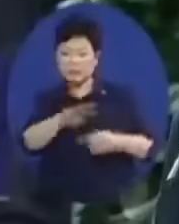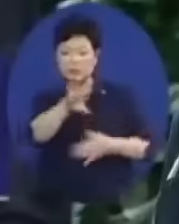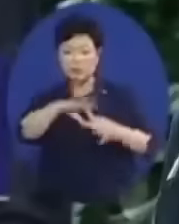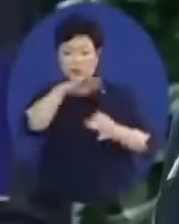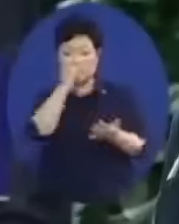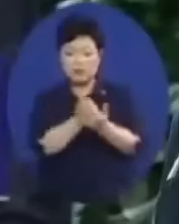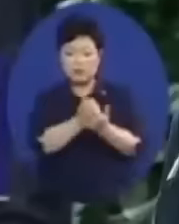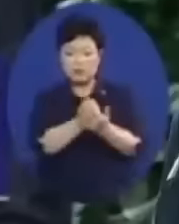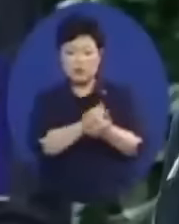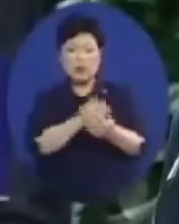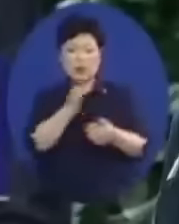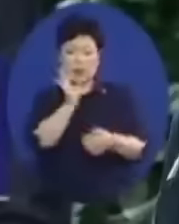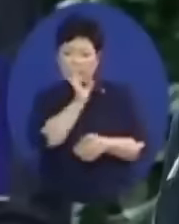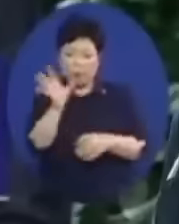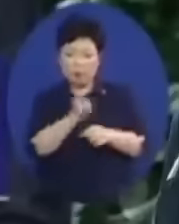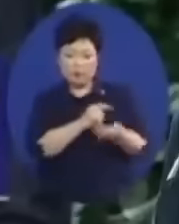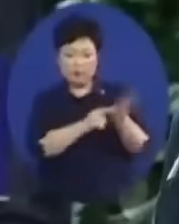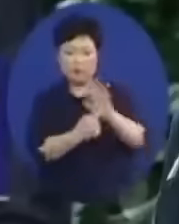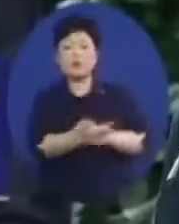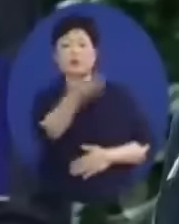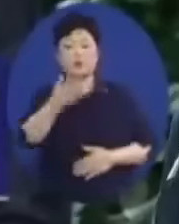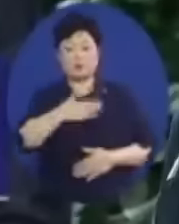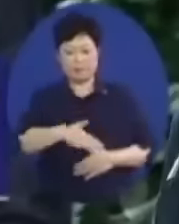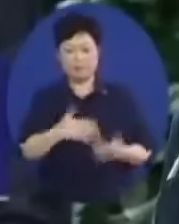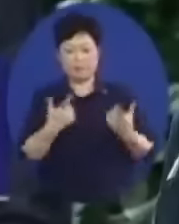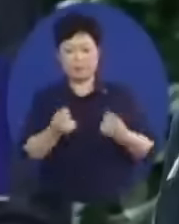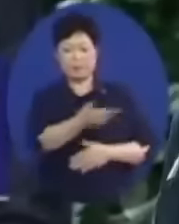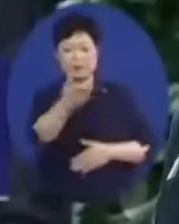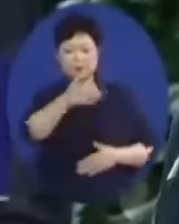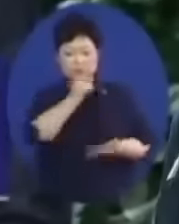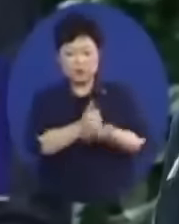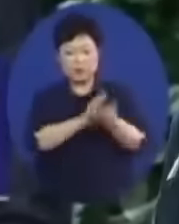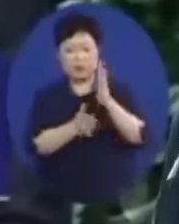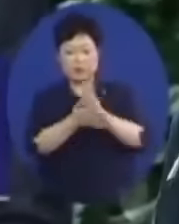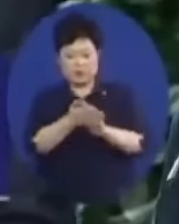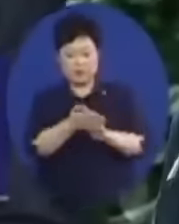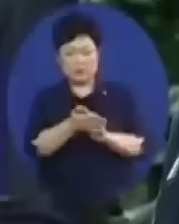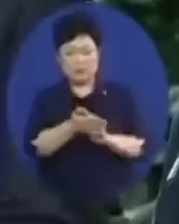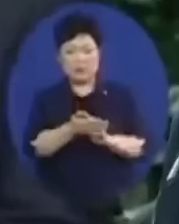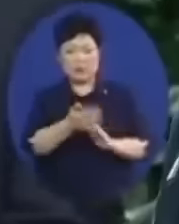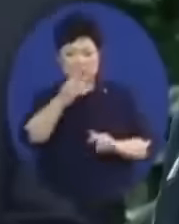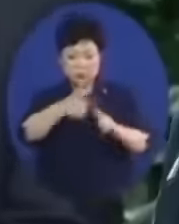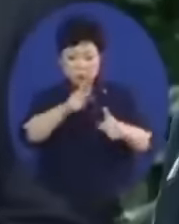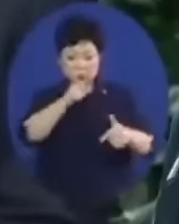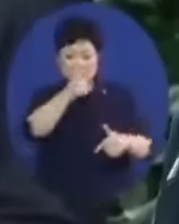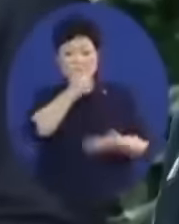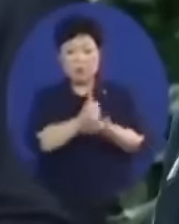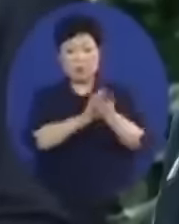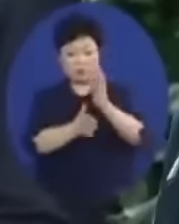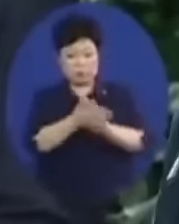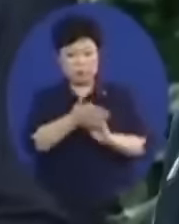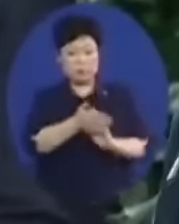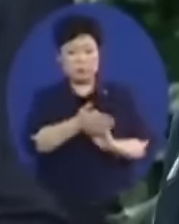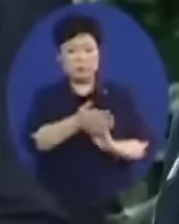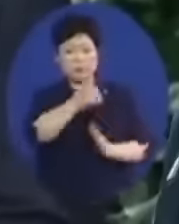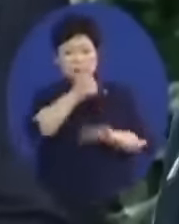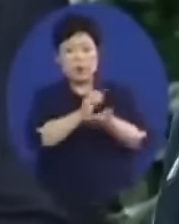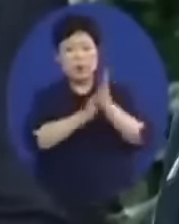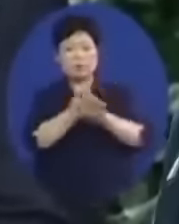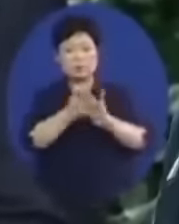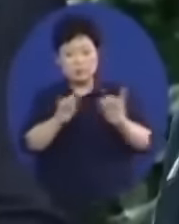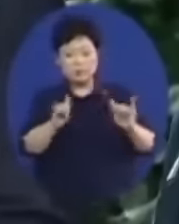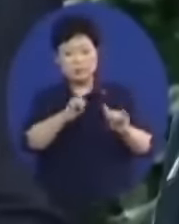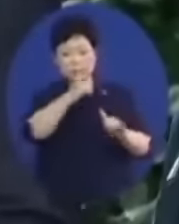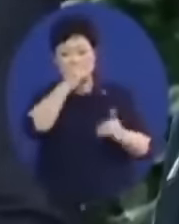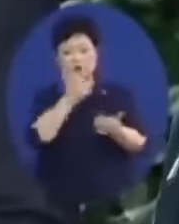죄를 없애려고 나타나신 것을 너희가 아나니 그에게는 죄가 없나니라. 죄가 없는 사람이 죄인의 죄를 청산할 수